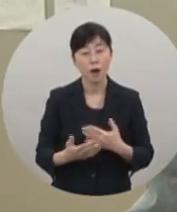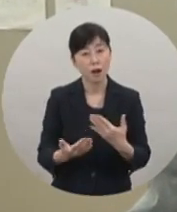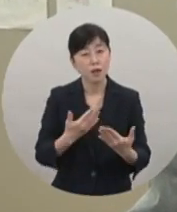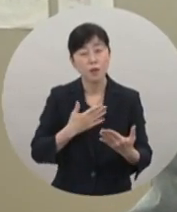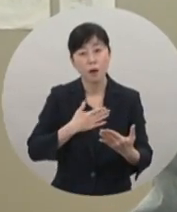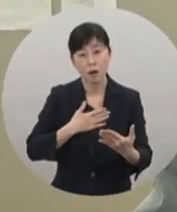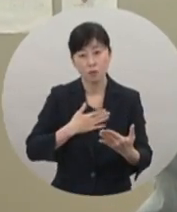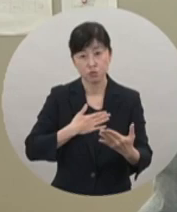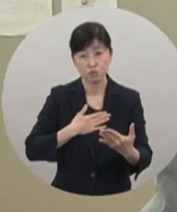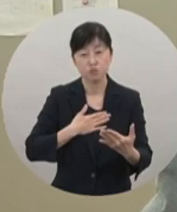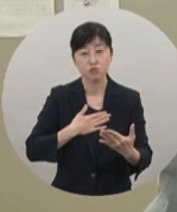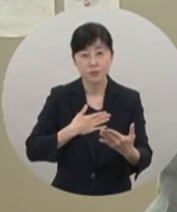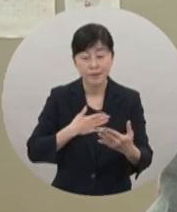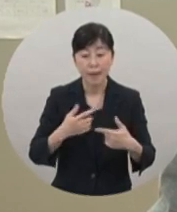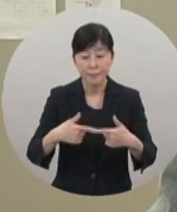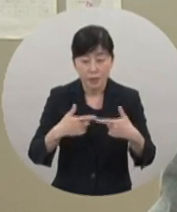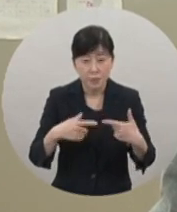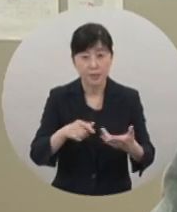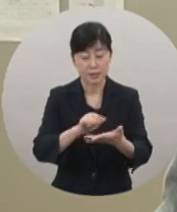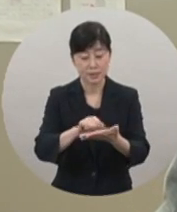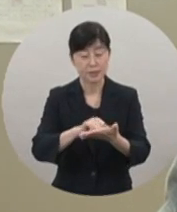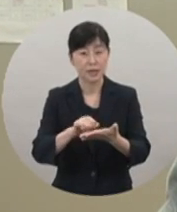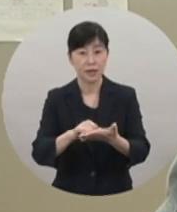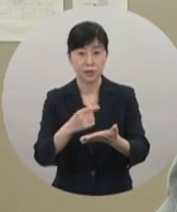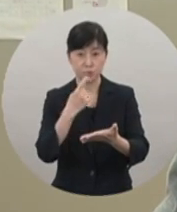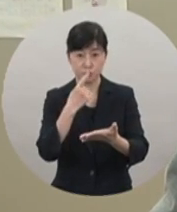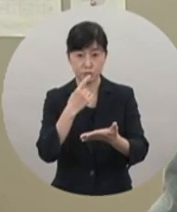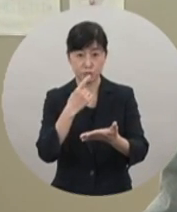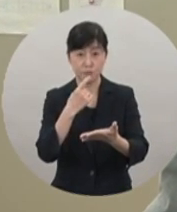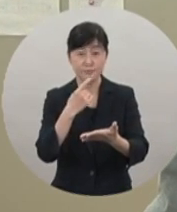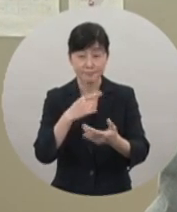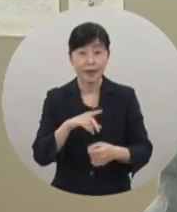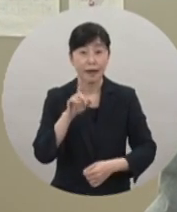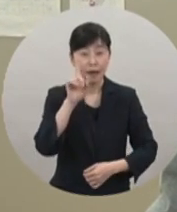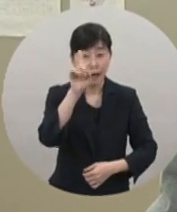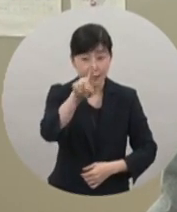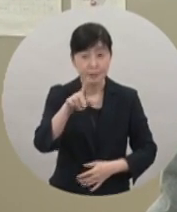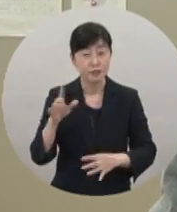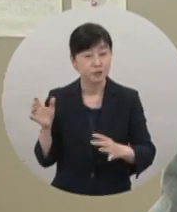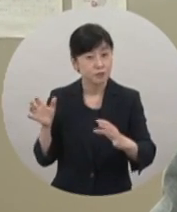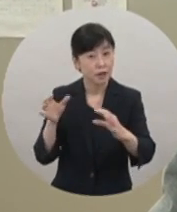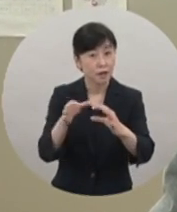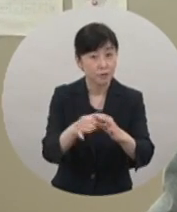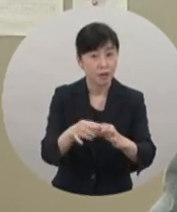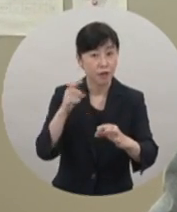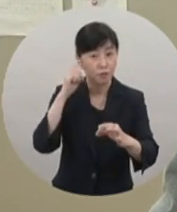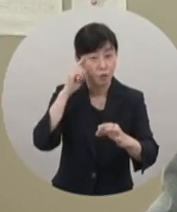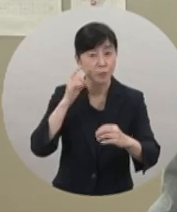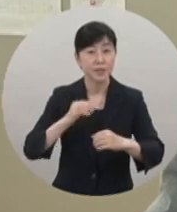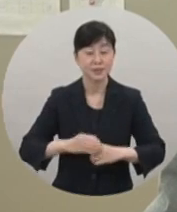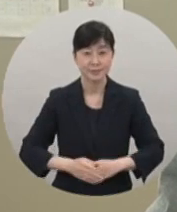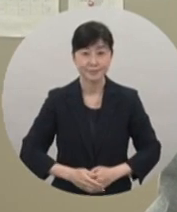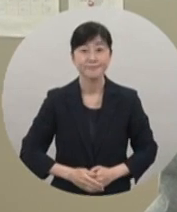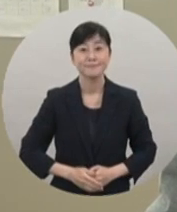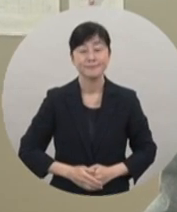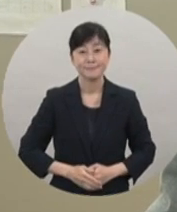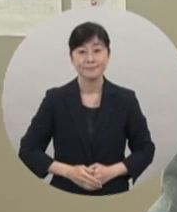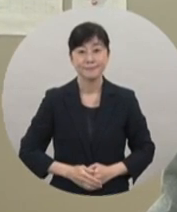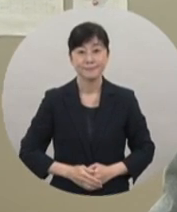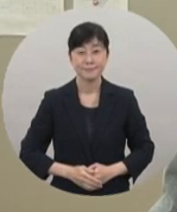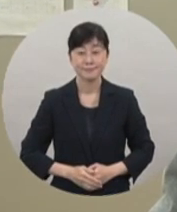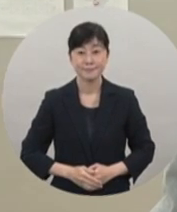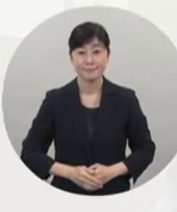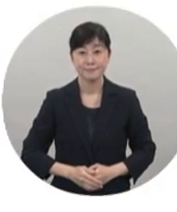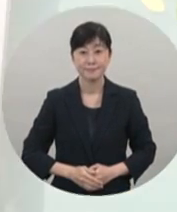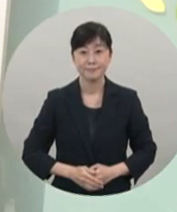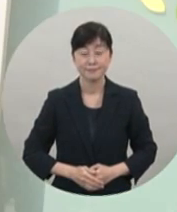く分かって、それ日誌に記録したりしてるんで、それが次の日からの反省とかにつながってるんじゃないかと思